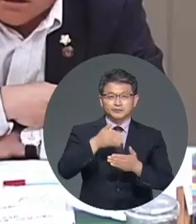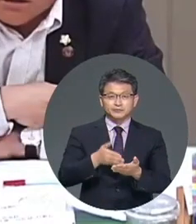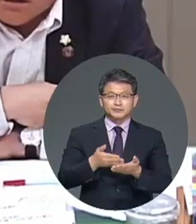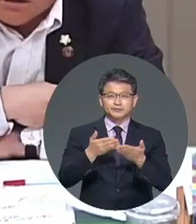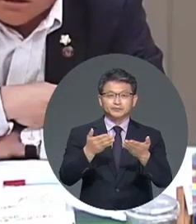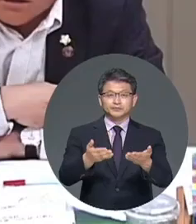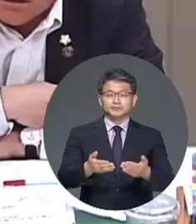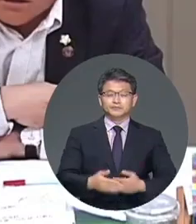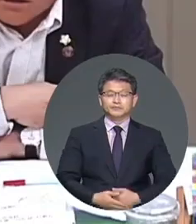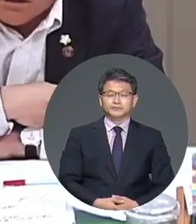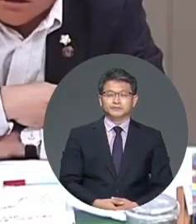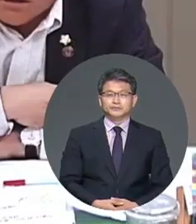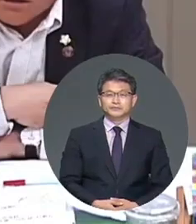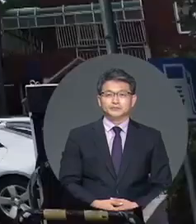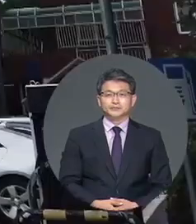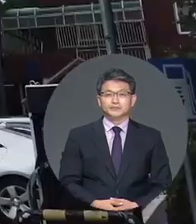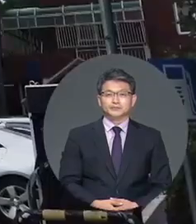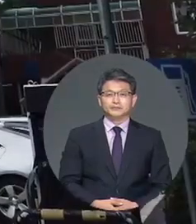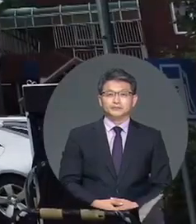기자가 취재했습니다